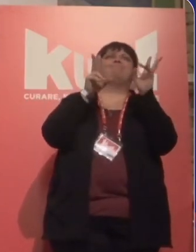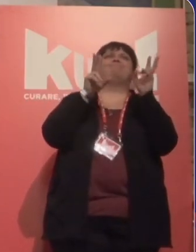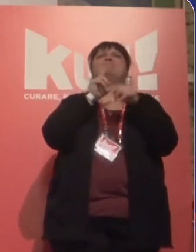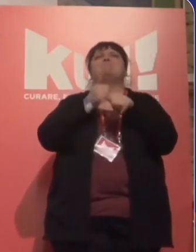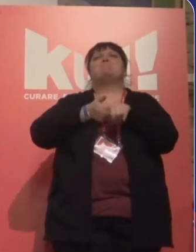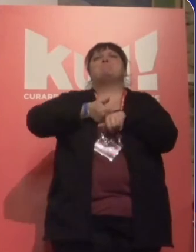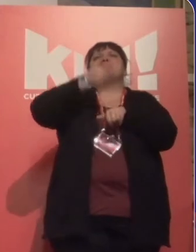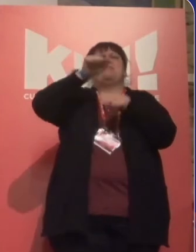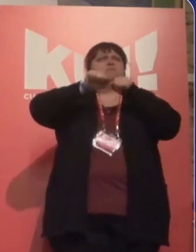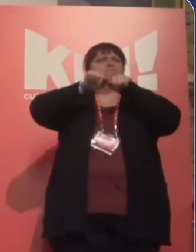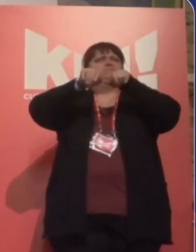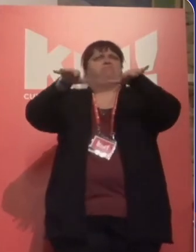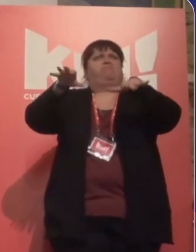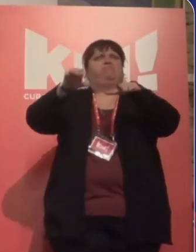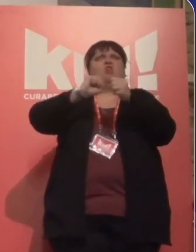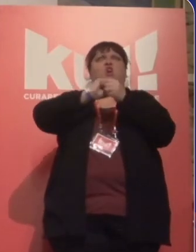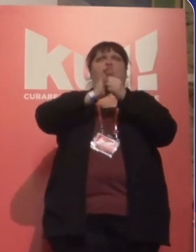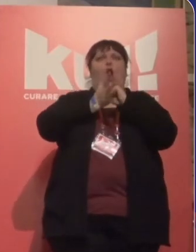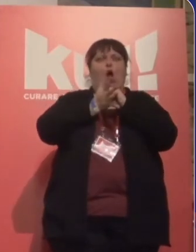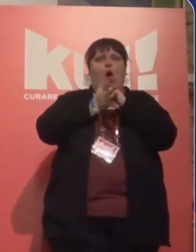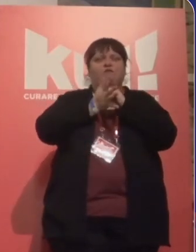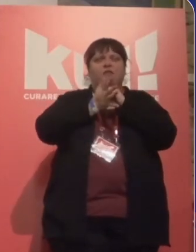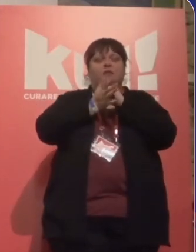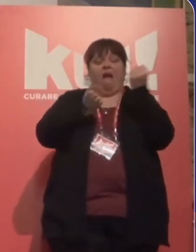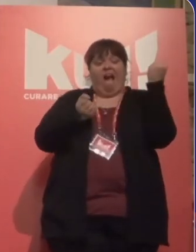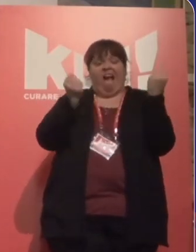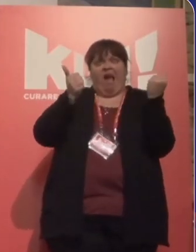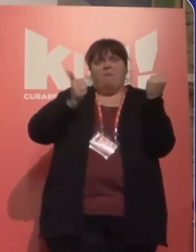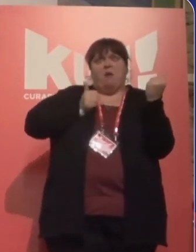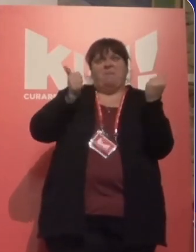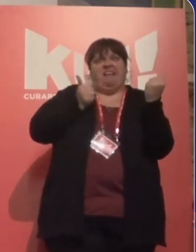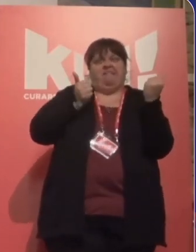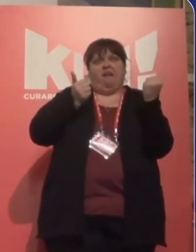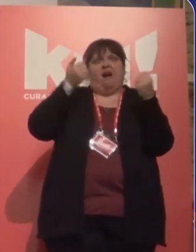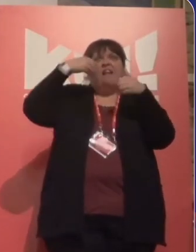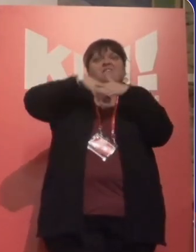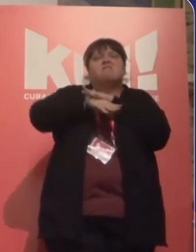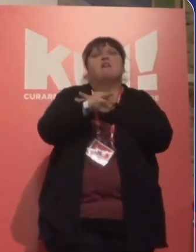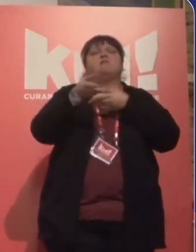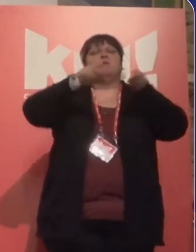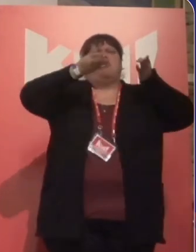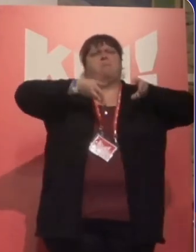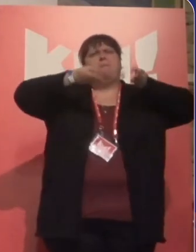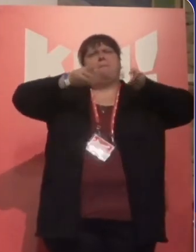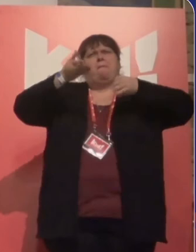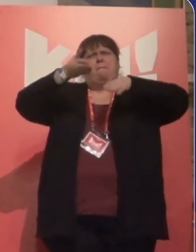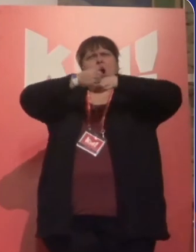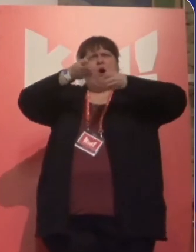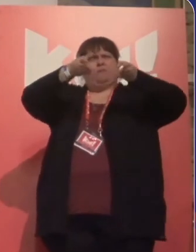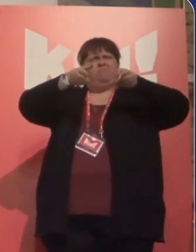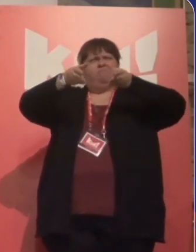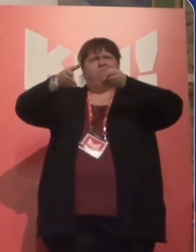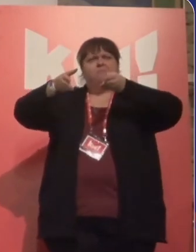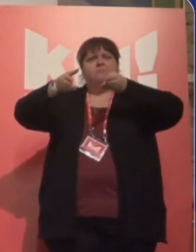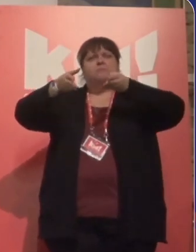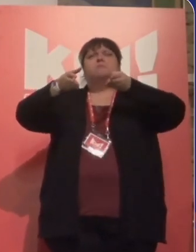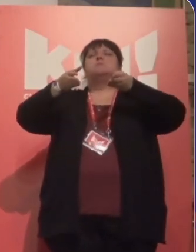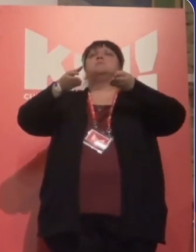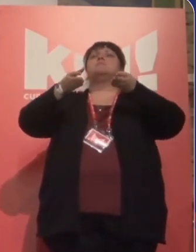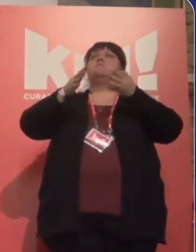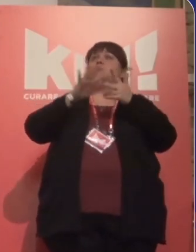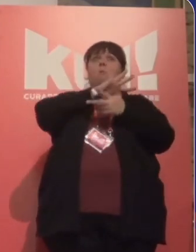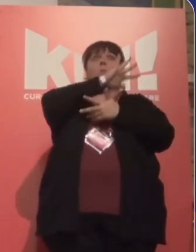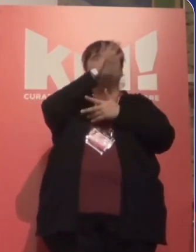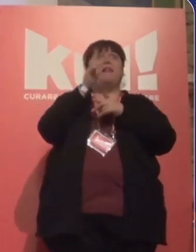una fila di biografie spezzate o pensiamo a un'altra foto quella